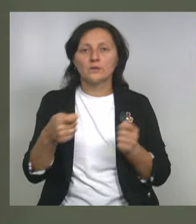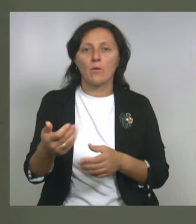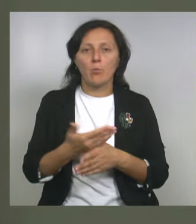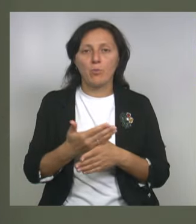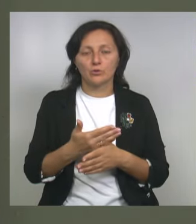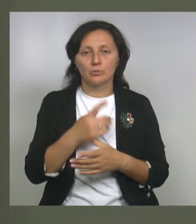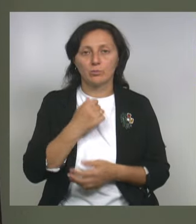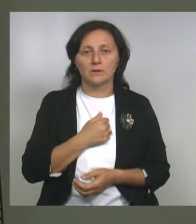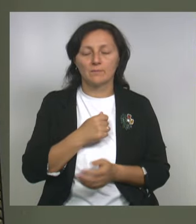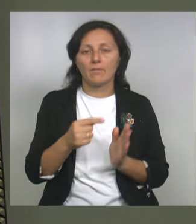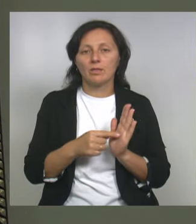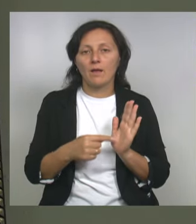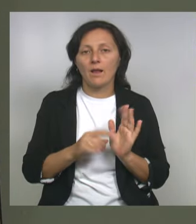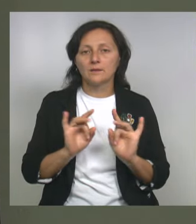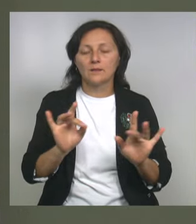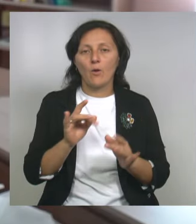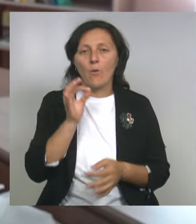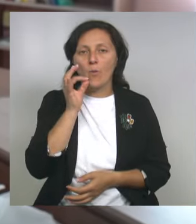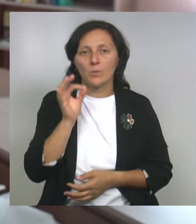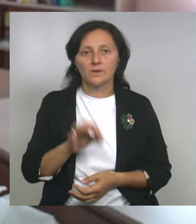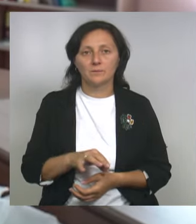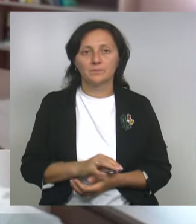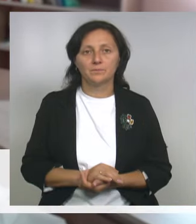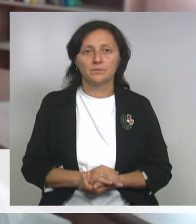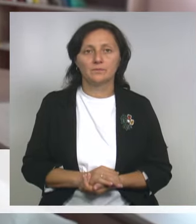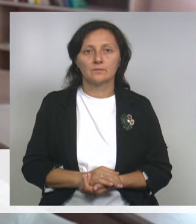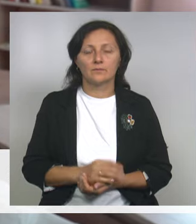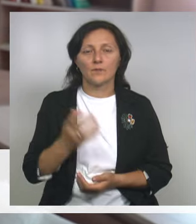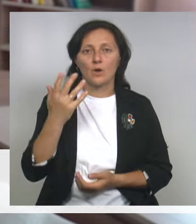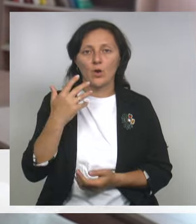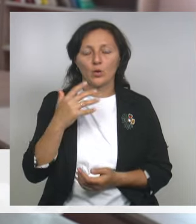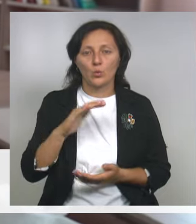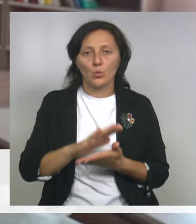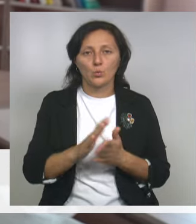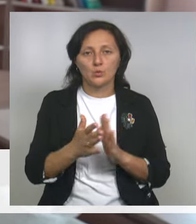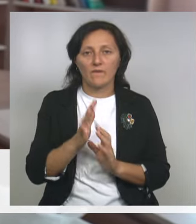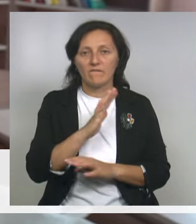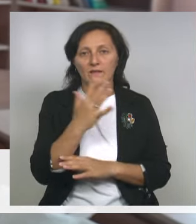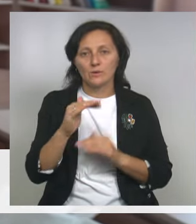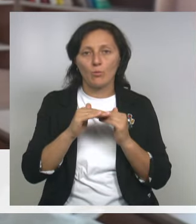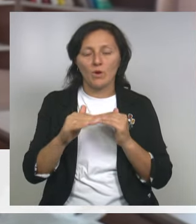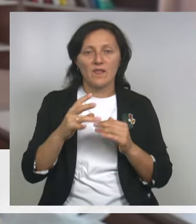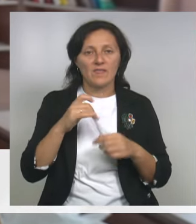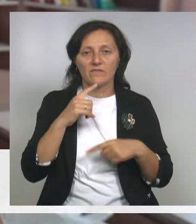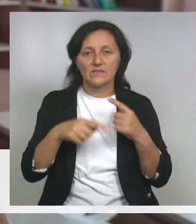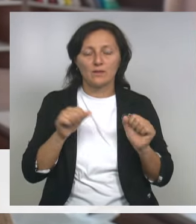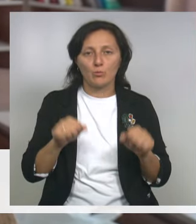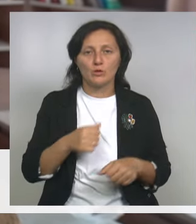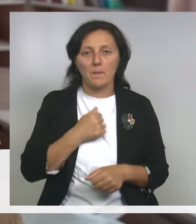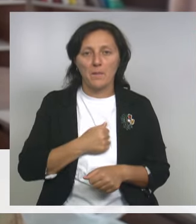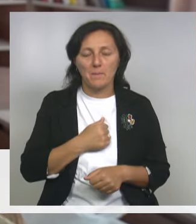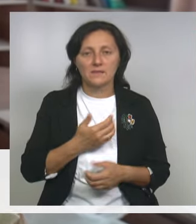бойцам, делятся опытом и новыми идеями. Находясь в условиях полевых, не всегда можно помыться, нет